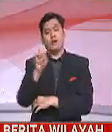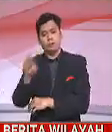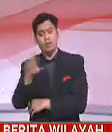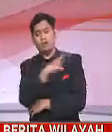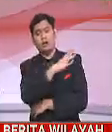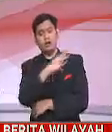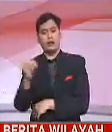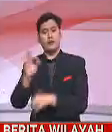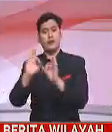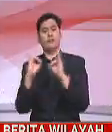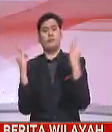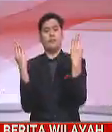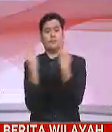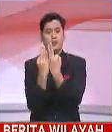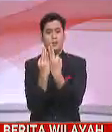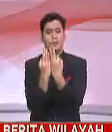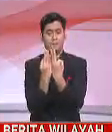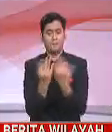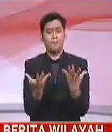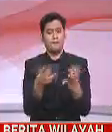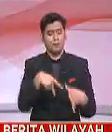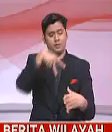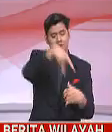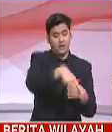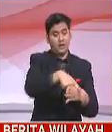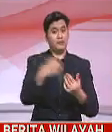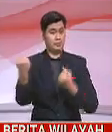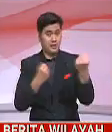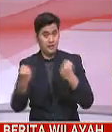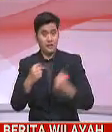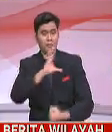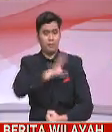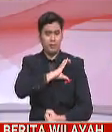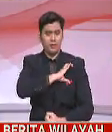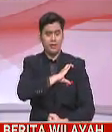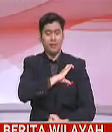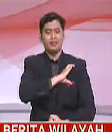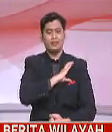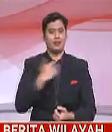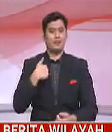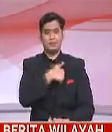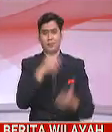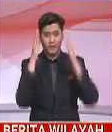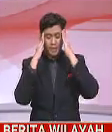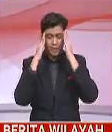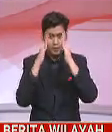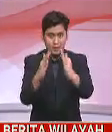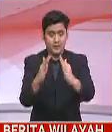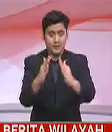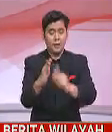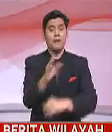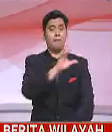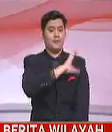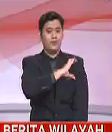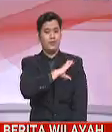keluarga. Impian dia lah untuk menaiki kereta polis sebenarnya. So, di atas dasar keprihatinan kami,